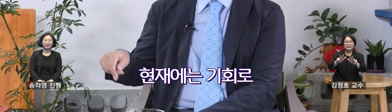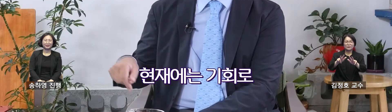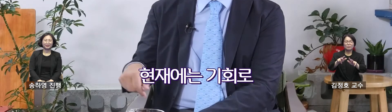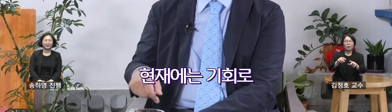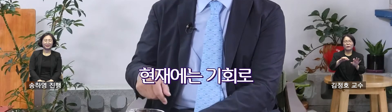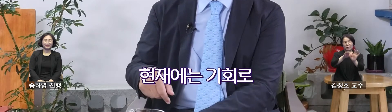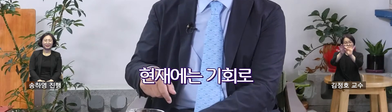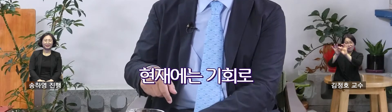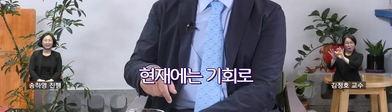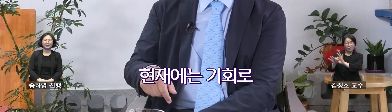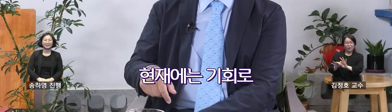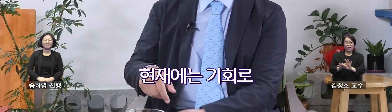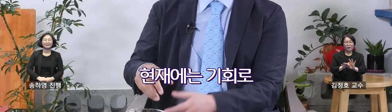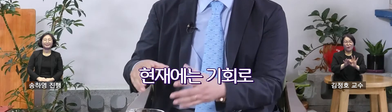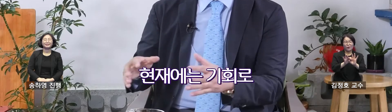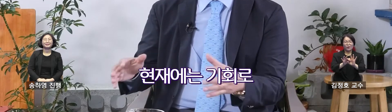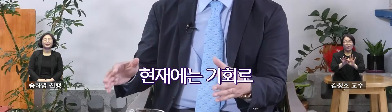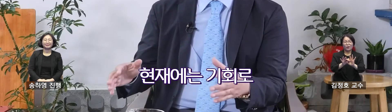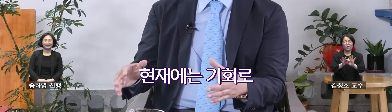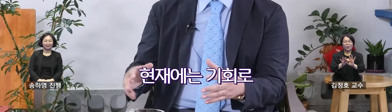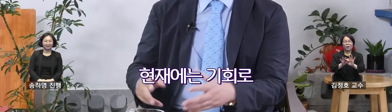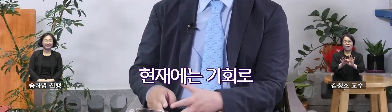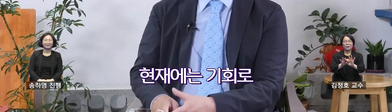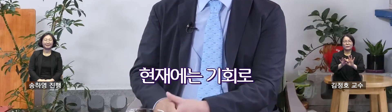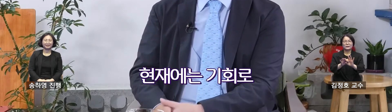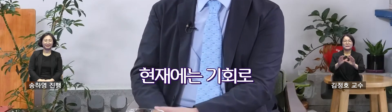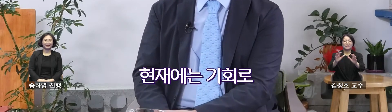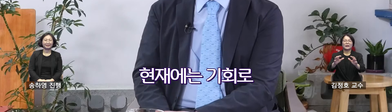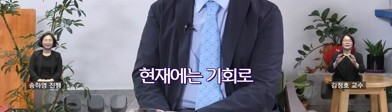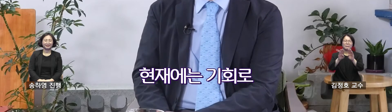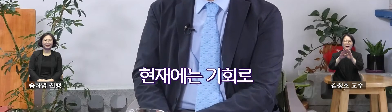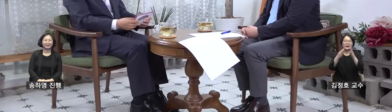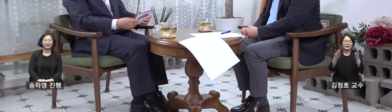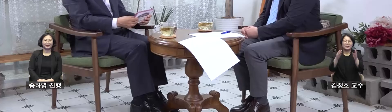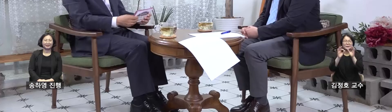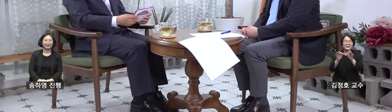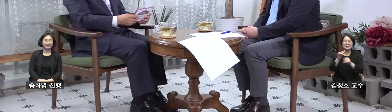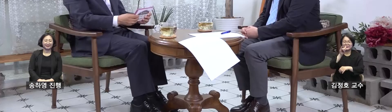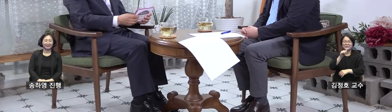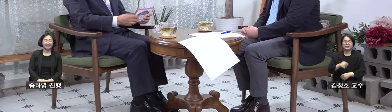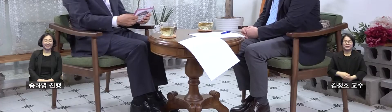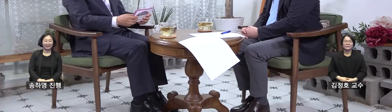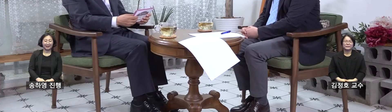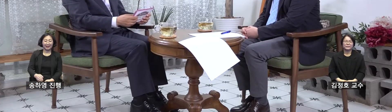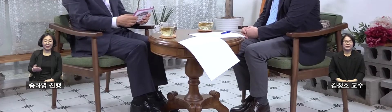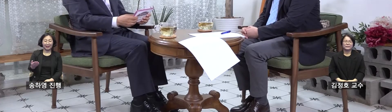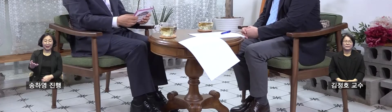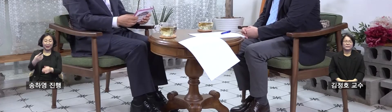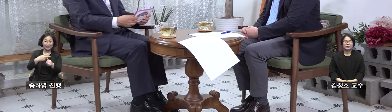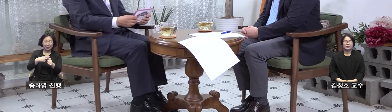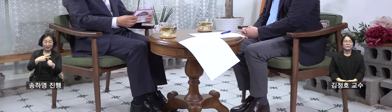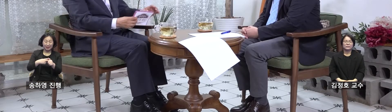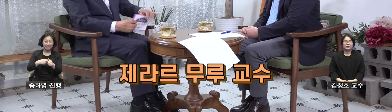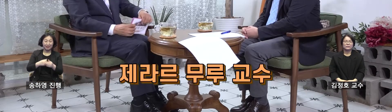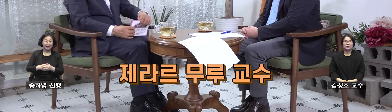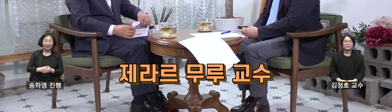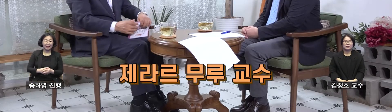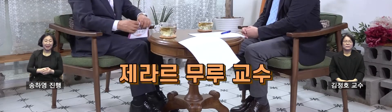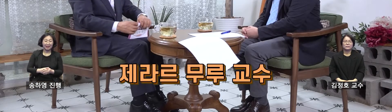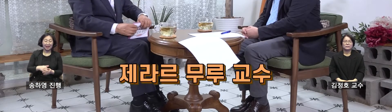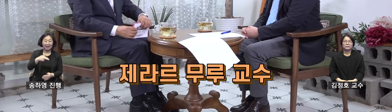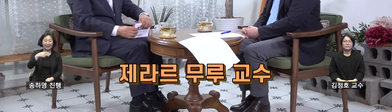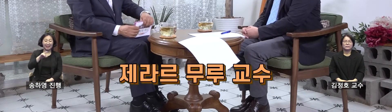체인으로 엮어지니까 세상이 이제 밝게 보이고 그런 거는 있었습니다. 아까 말씀하신 교수님이 네. 제라르